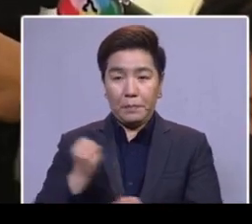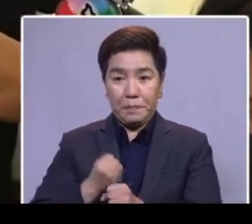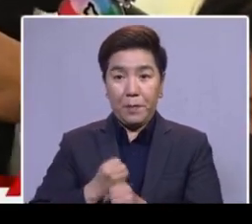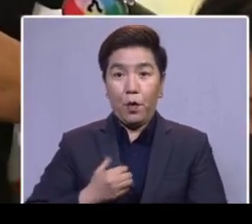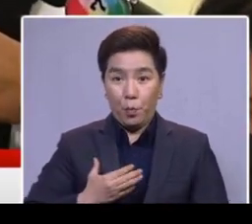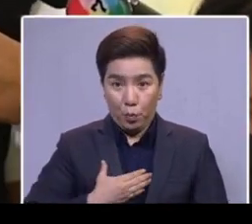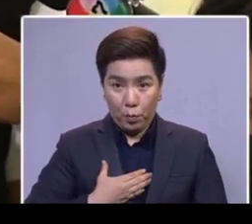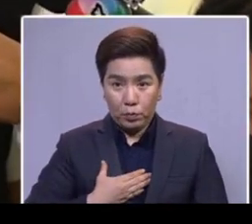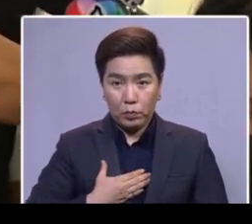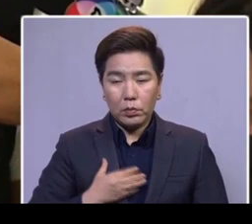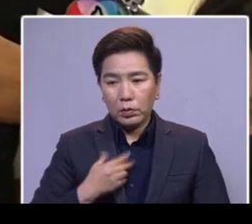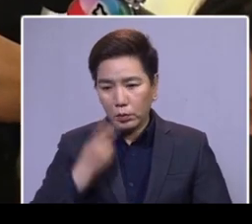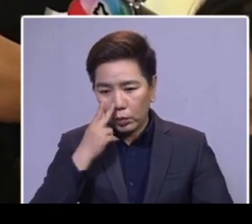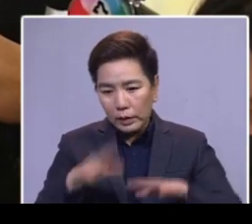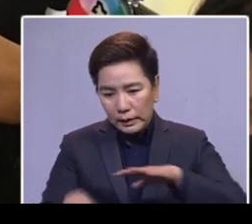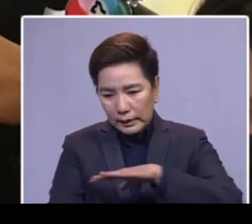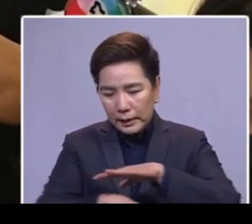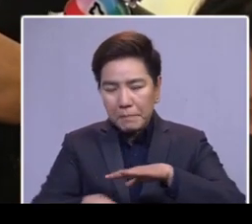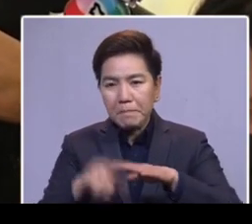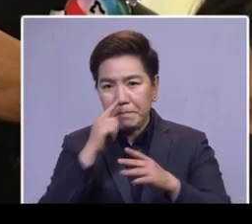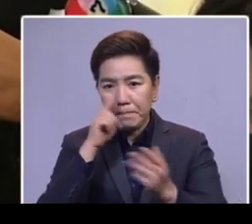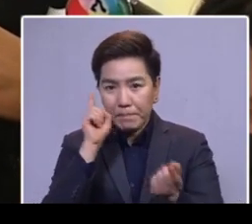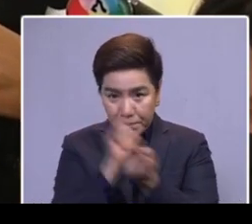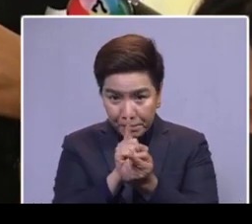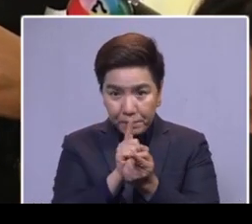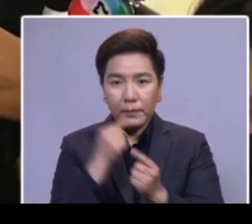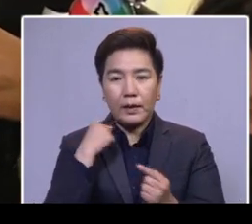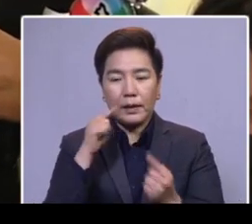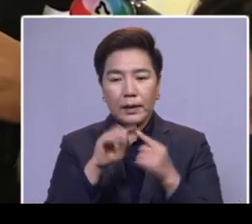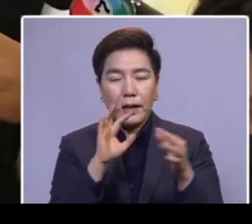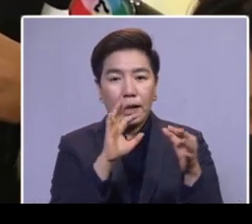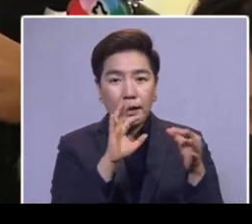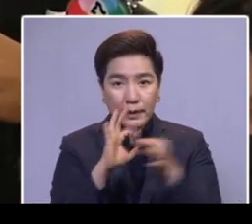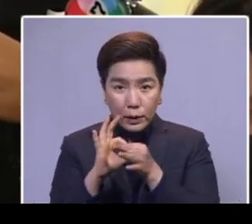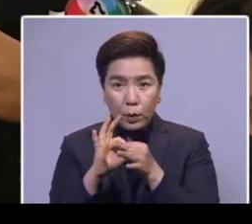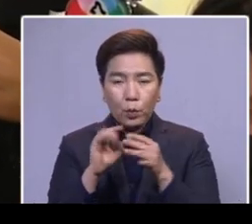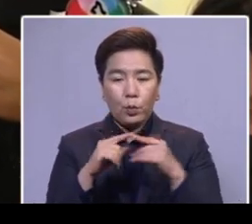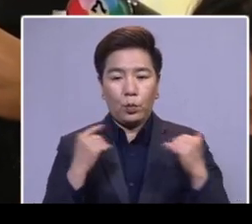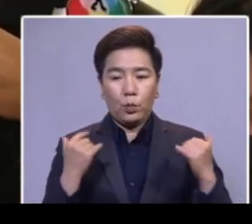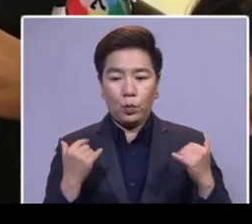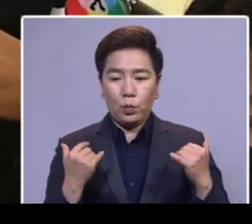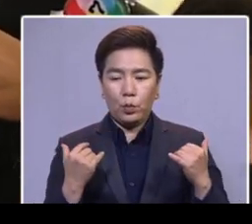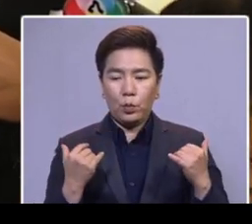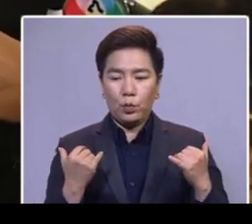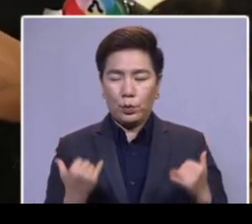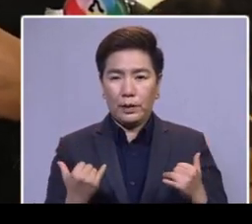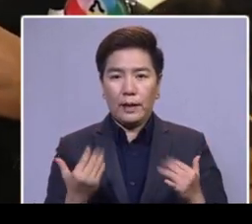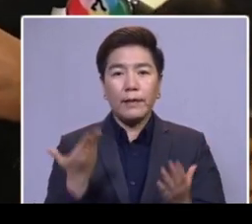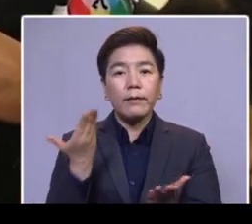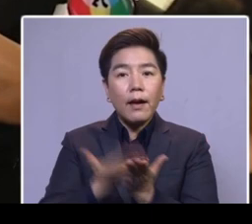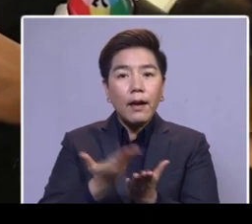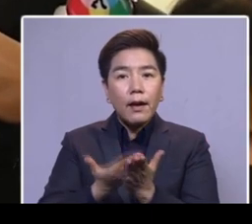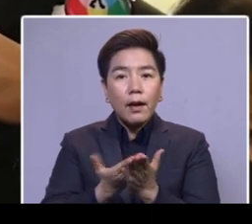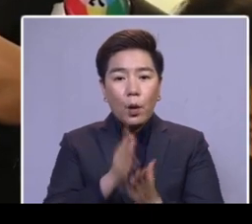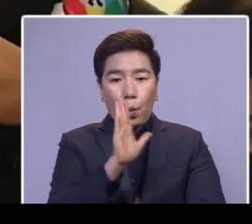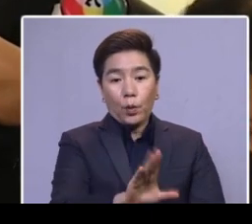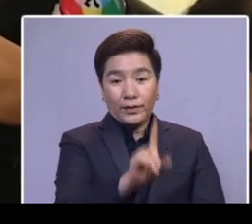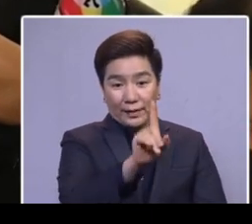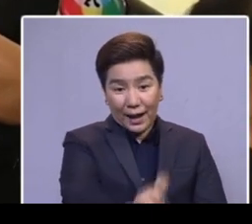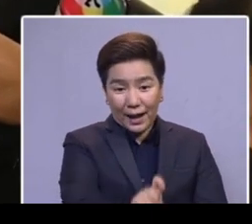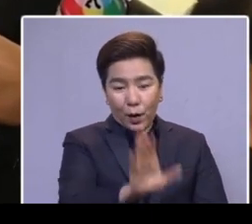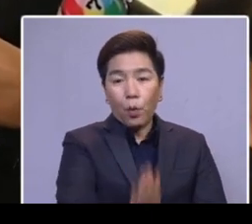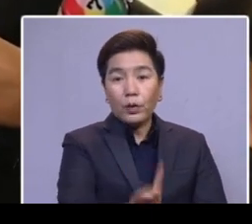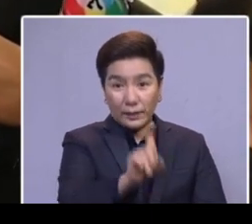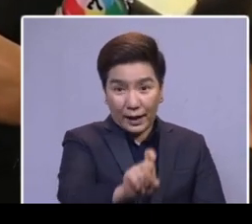ไปดำเนินการเอาหลักฐานบางอย่างนะครับเกี่ยวกับเรื่องของเอ่อการเงินของผู้เสียชีวิต